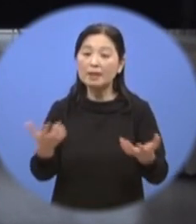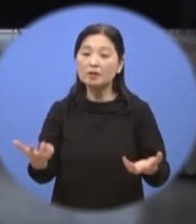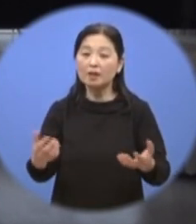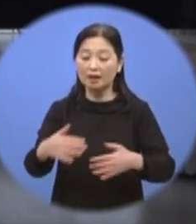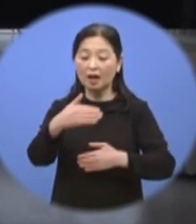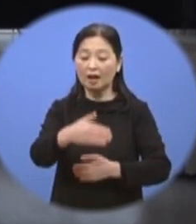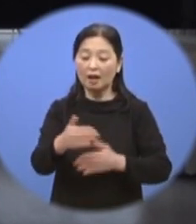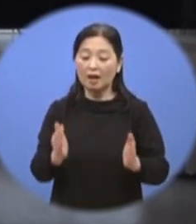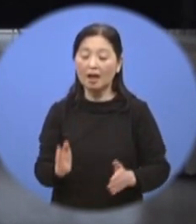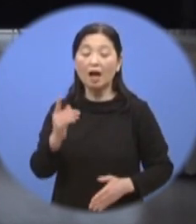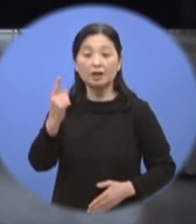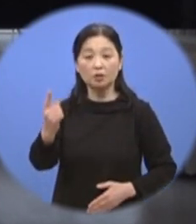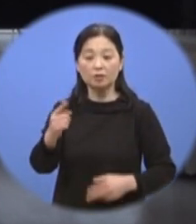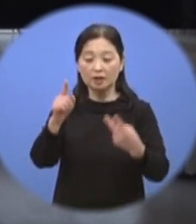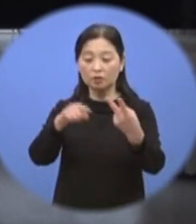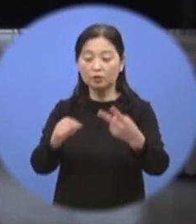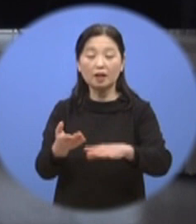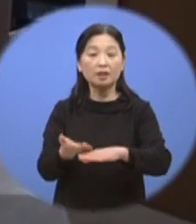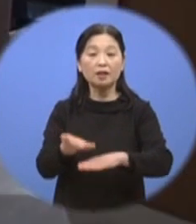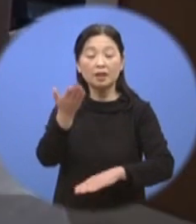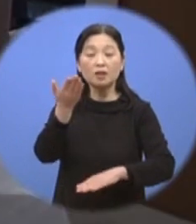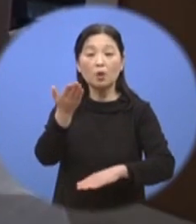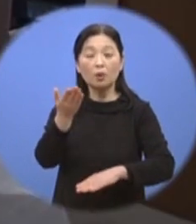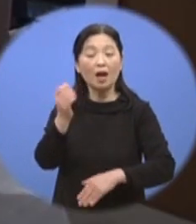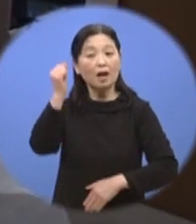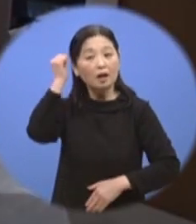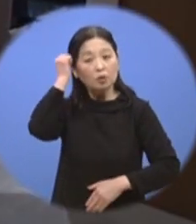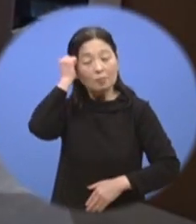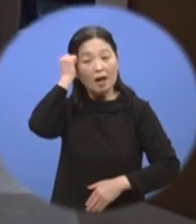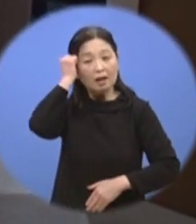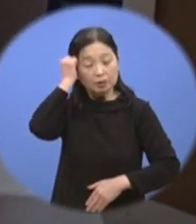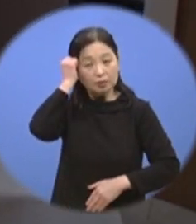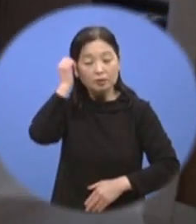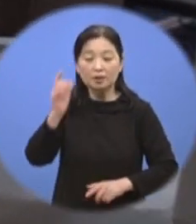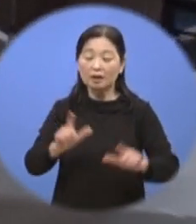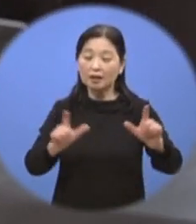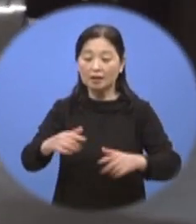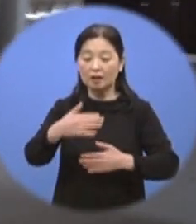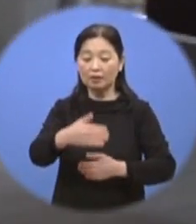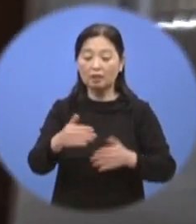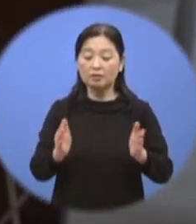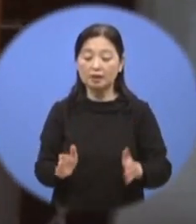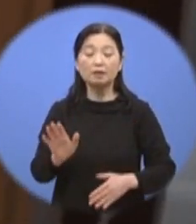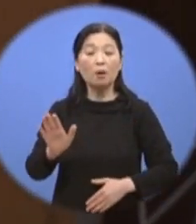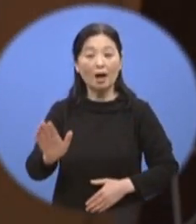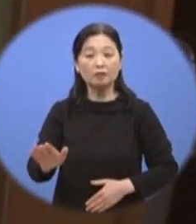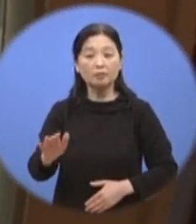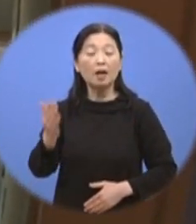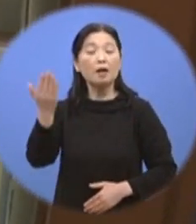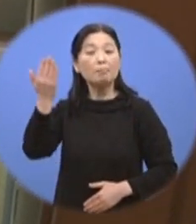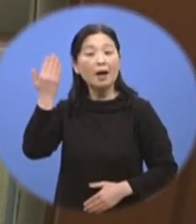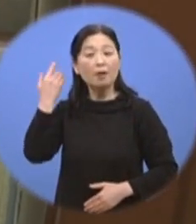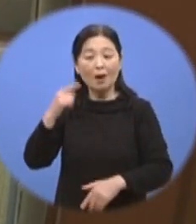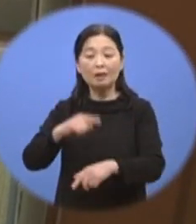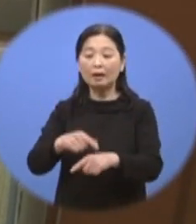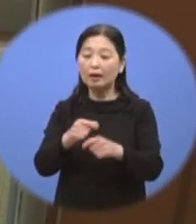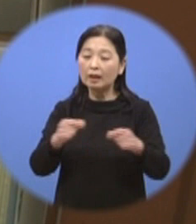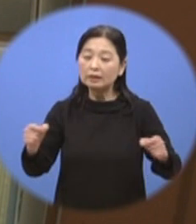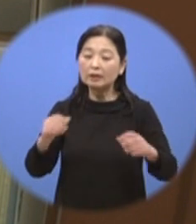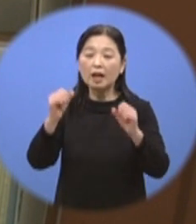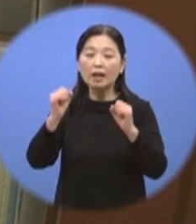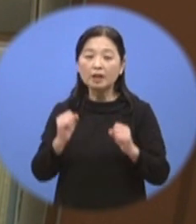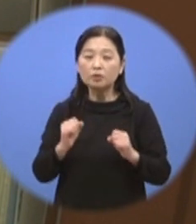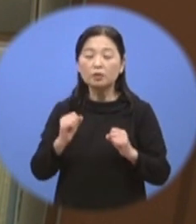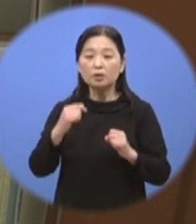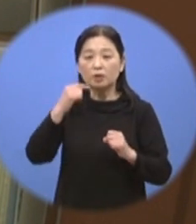に2人以上が宿泊するドミトリータイプの客室があり、以前は中長期に滞在する外国人が多く利